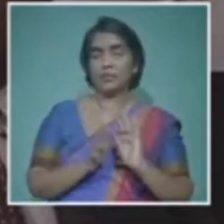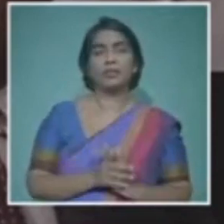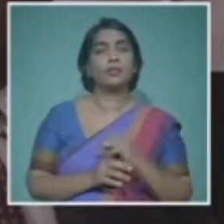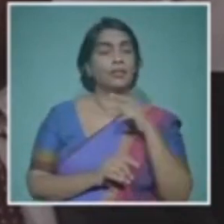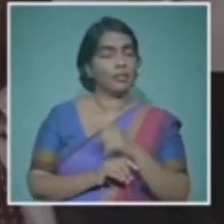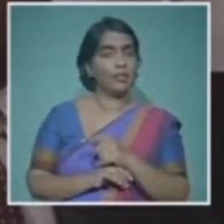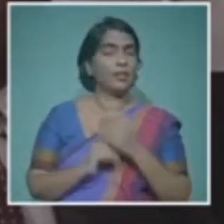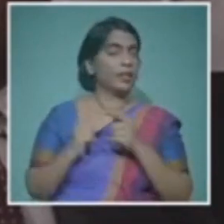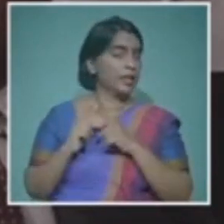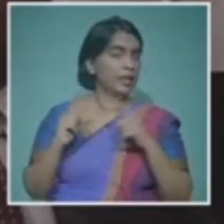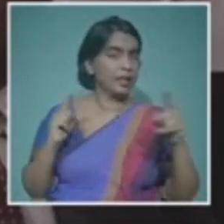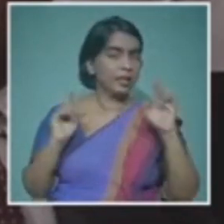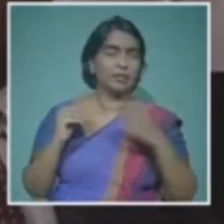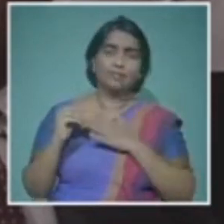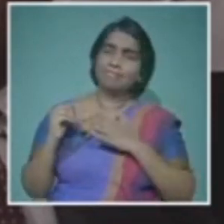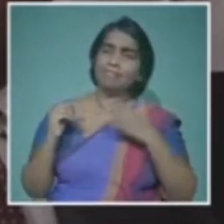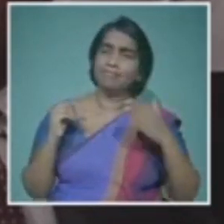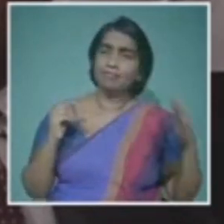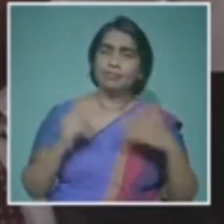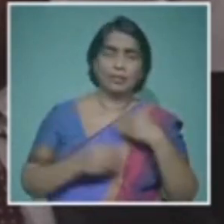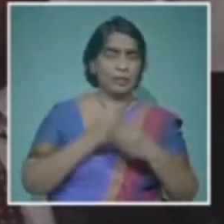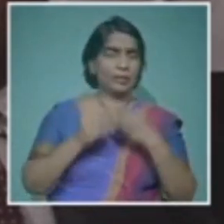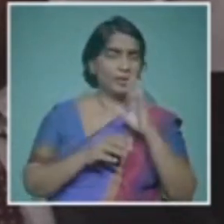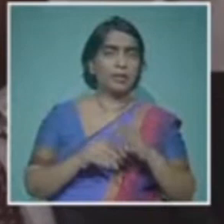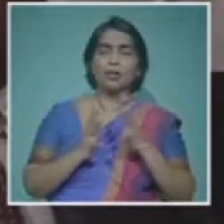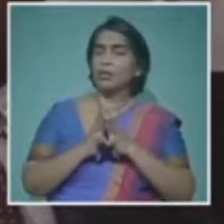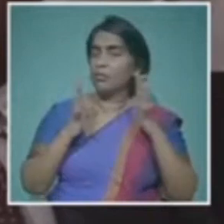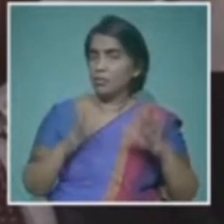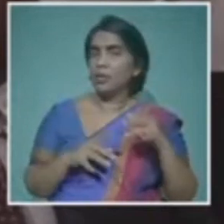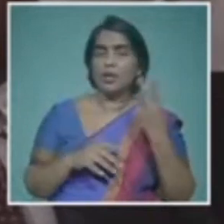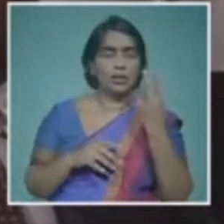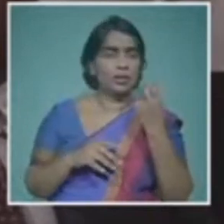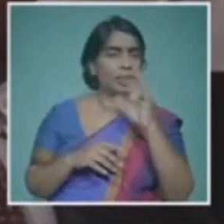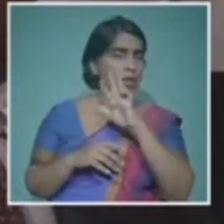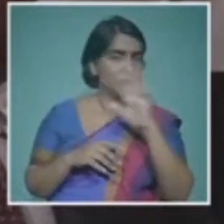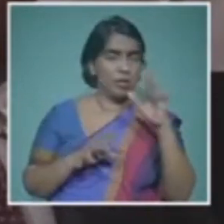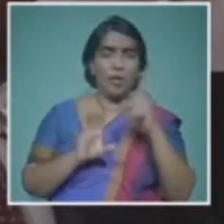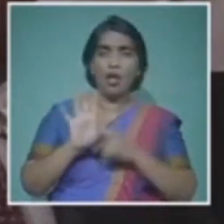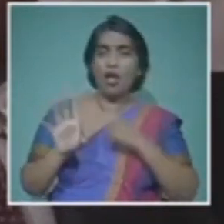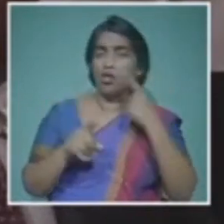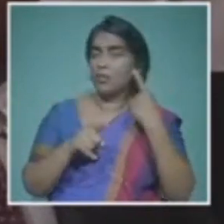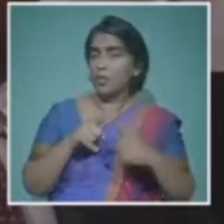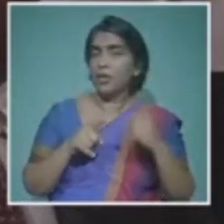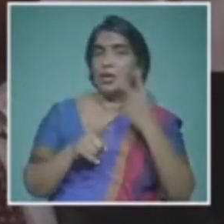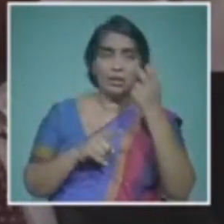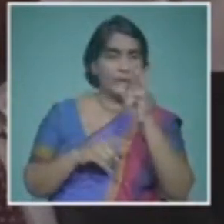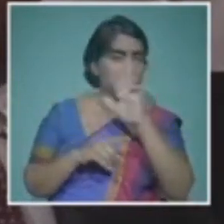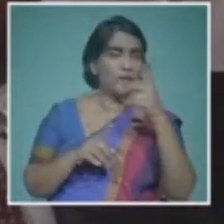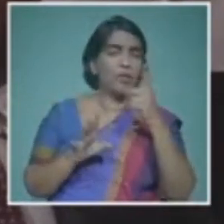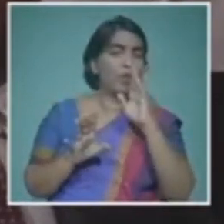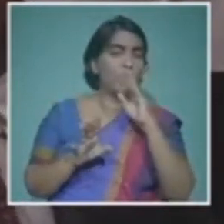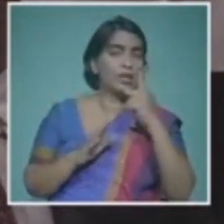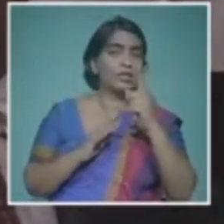මේ දීර්ඝ ලෙස මේ සිද්ධ කළ ගණදෙනු ඇතුලේ විශාල වශයෙන් 2019 වසර තුළ පමණක් 2019